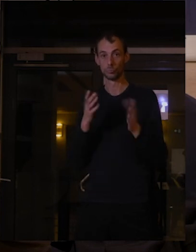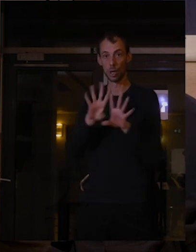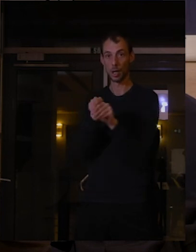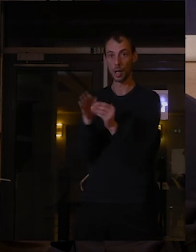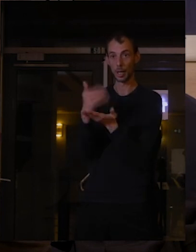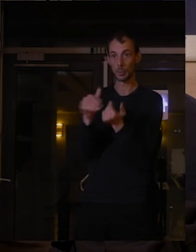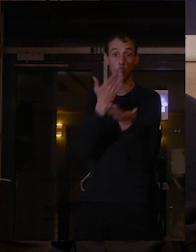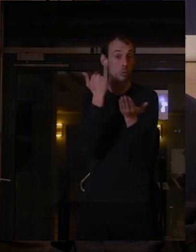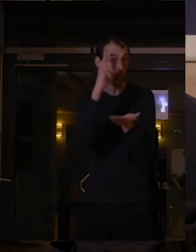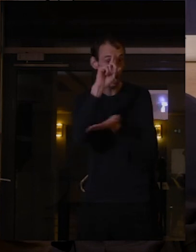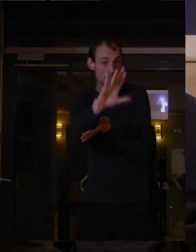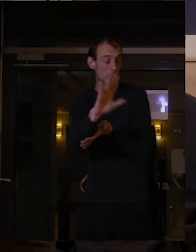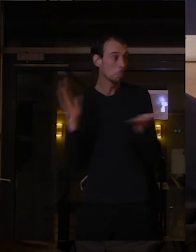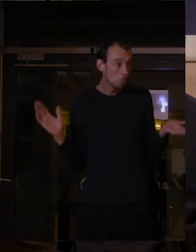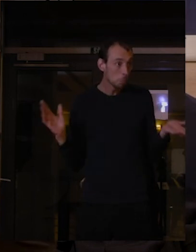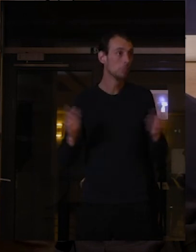Je ne sais pas ce que vous en pensez.